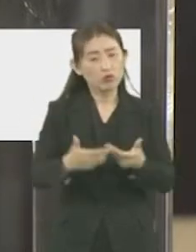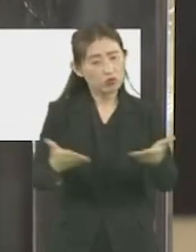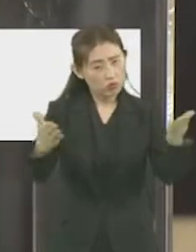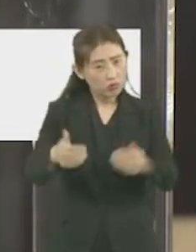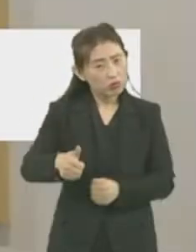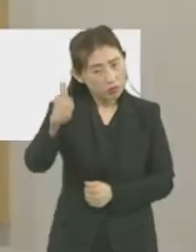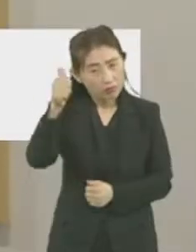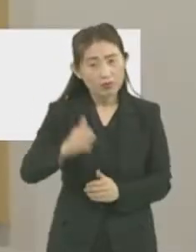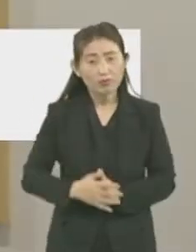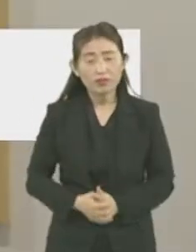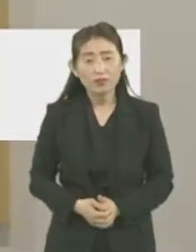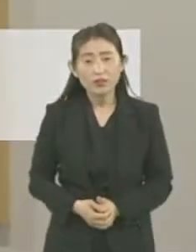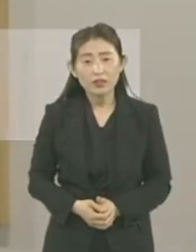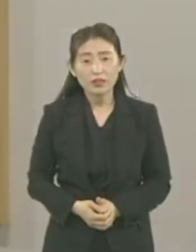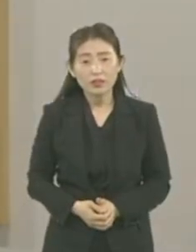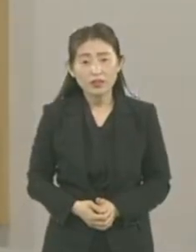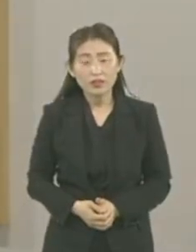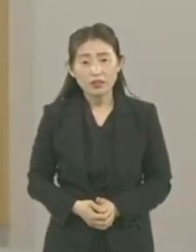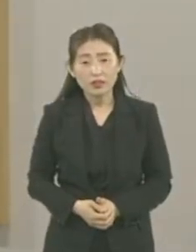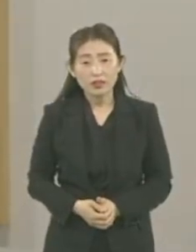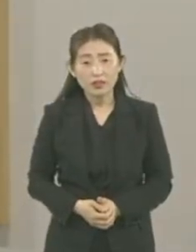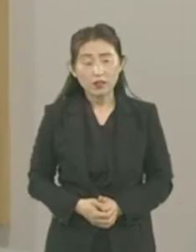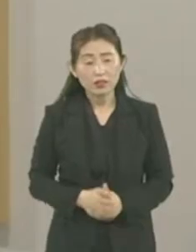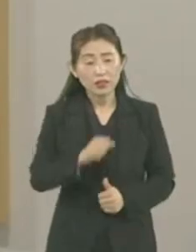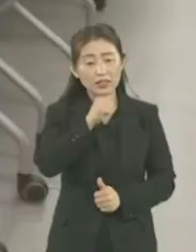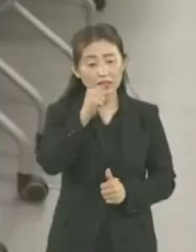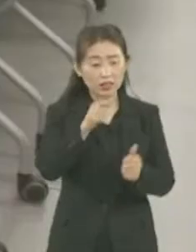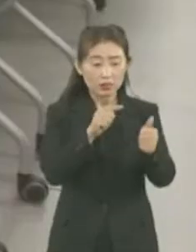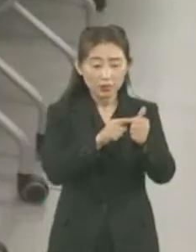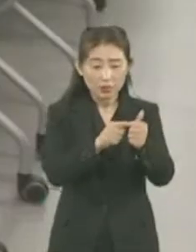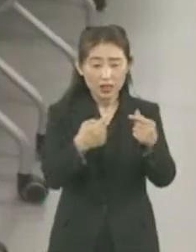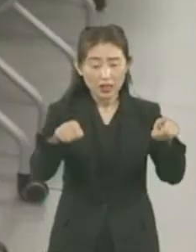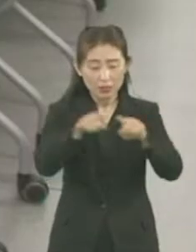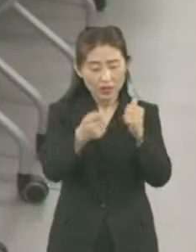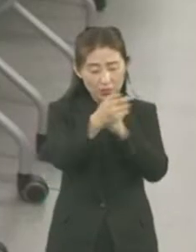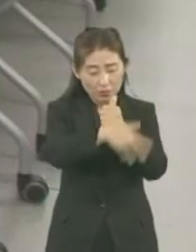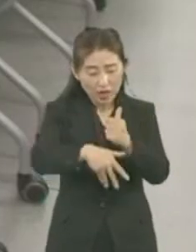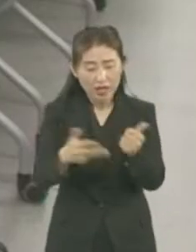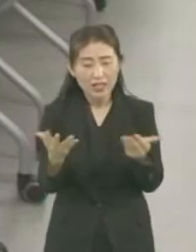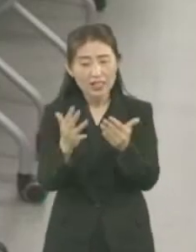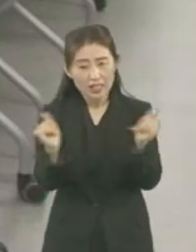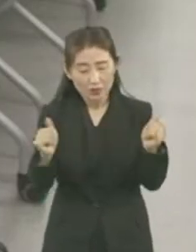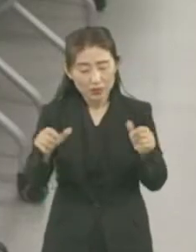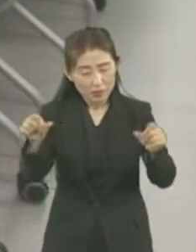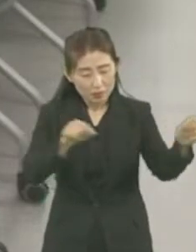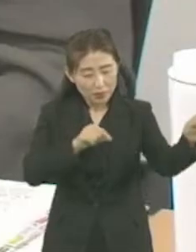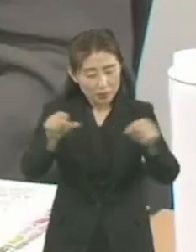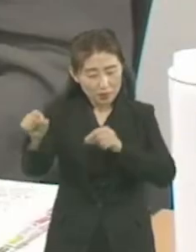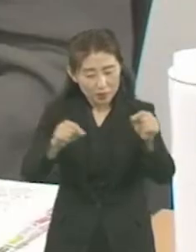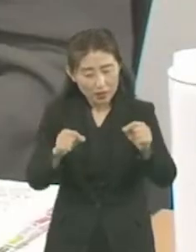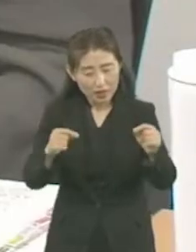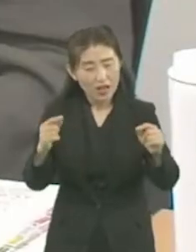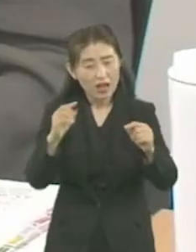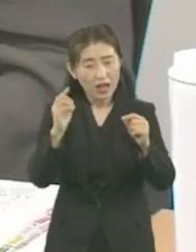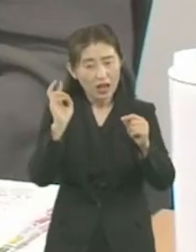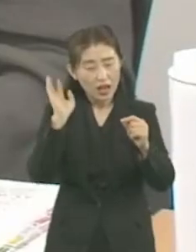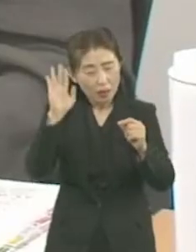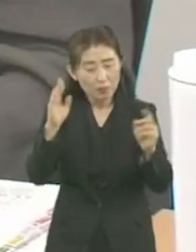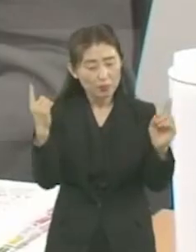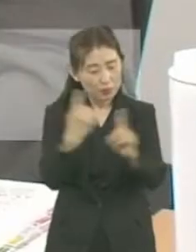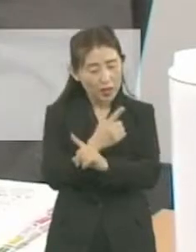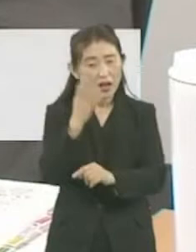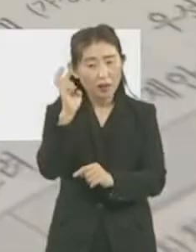만들어내는 부분이라든가. 또 당선인과 호흡을 맞출 정무직 인선도 물밑에서 진행되면서 대폭 물갈이가